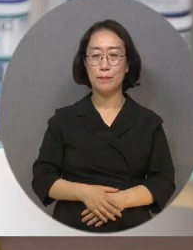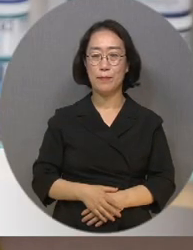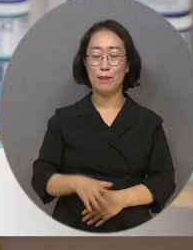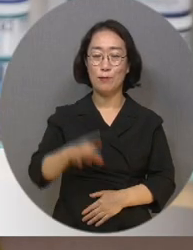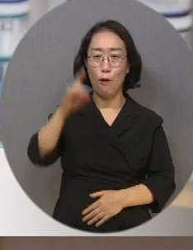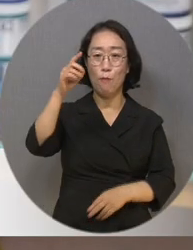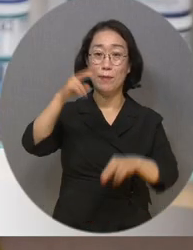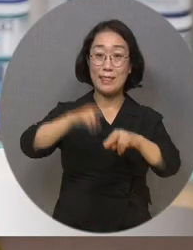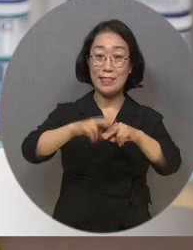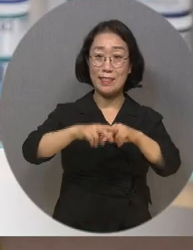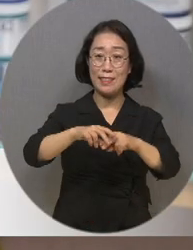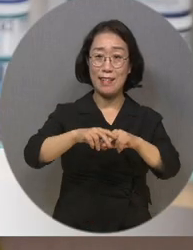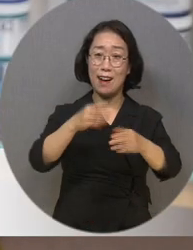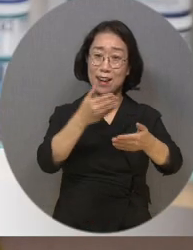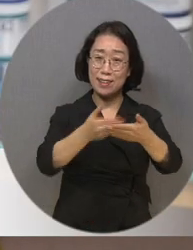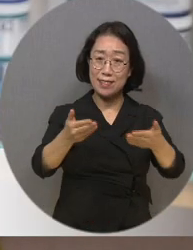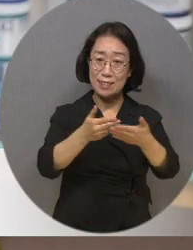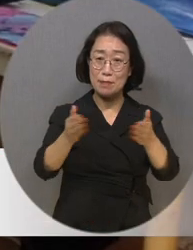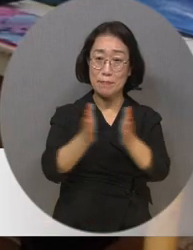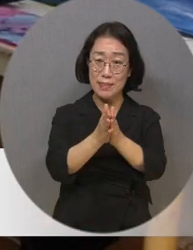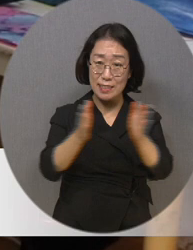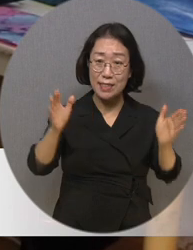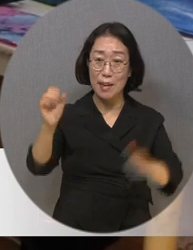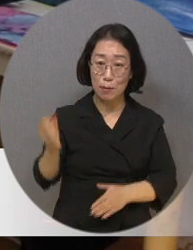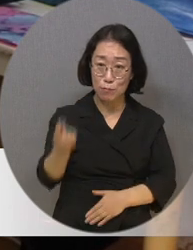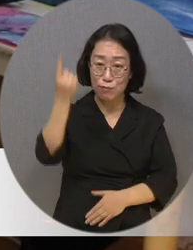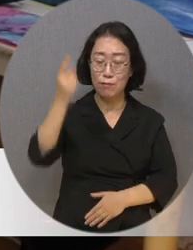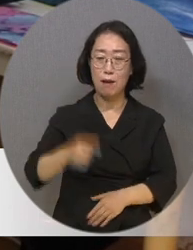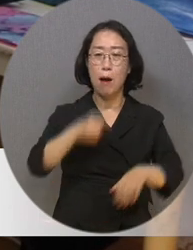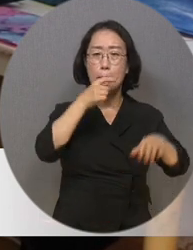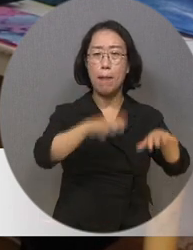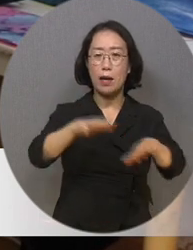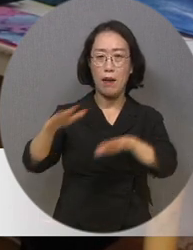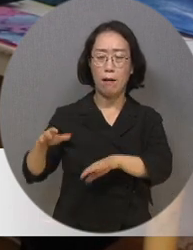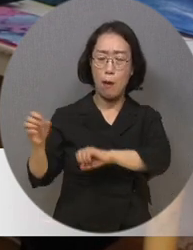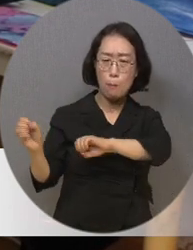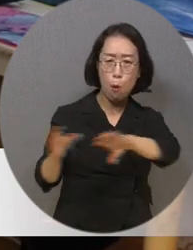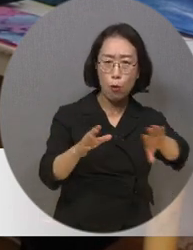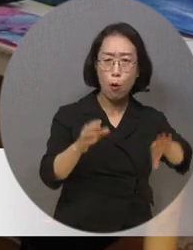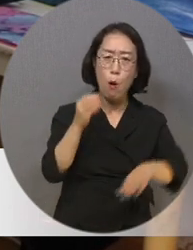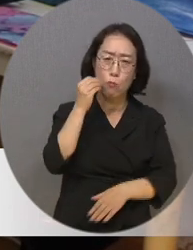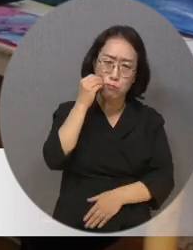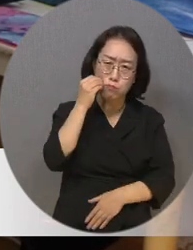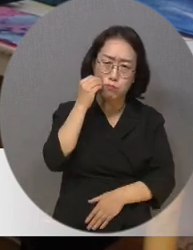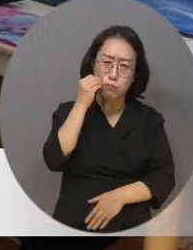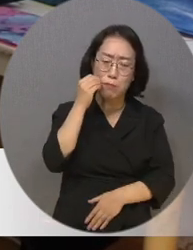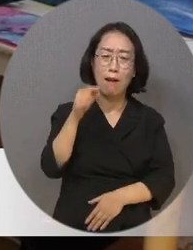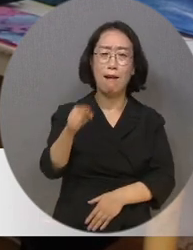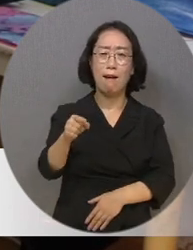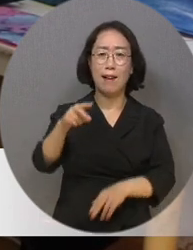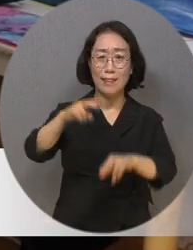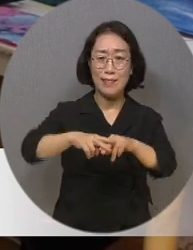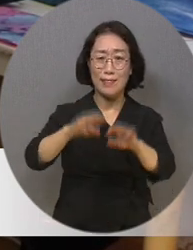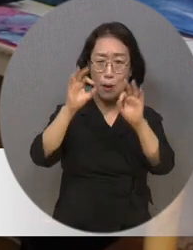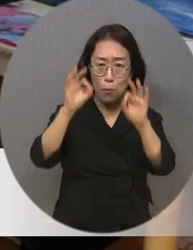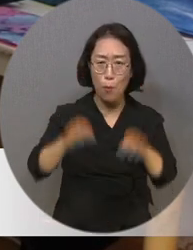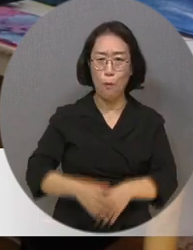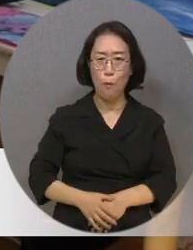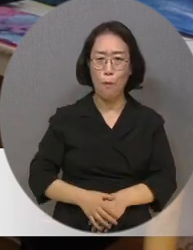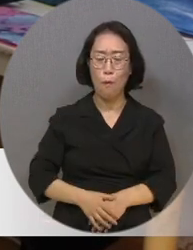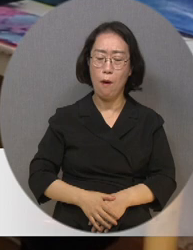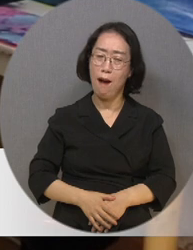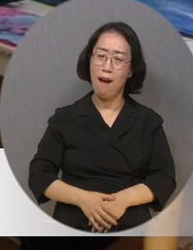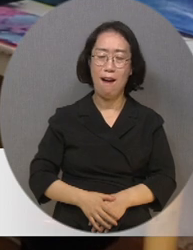처음에 의자를 그리게 된 계기는 바닷가에 버려진 의자를 보고 거기서 오는 어떤